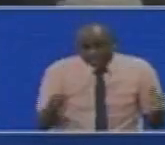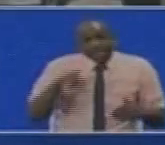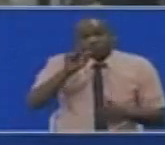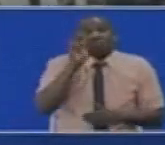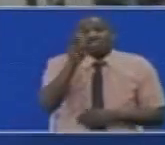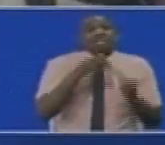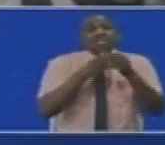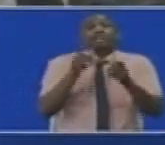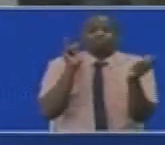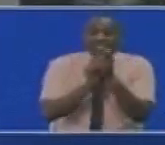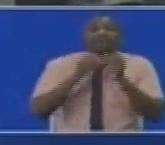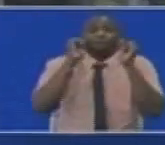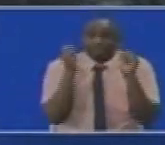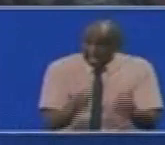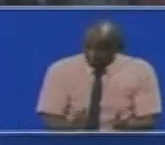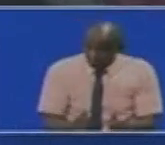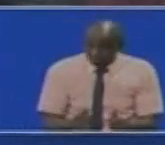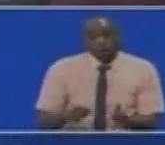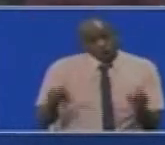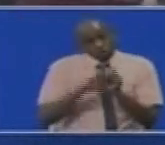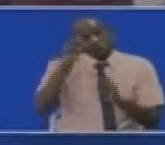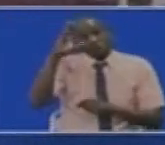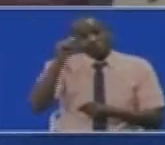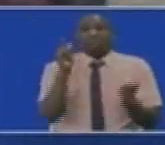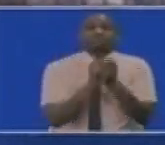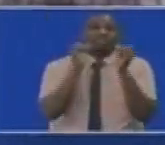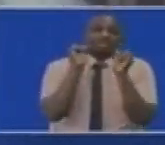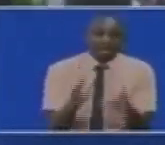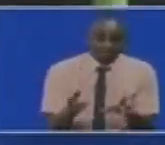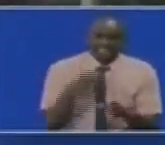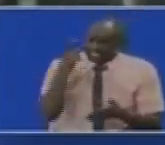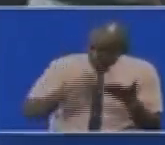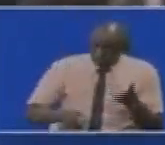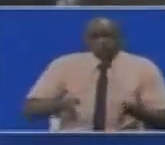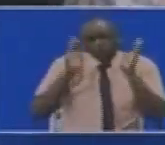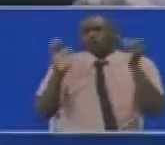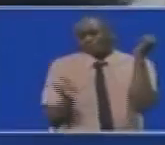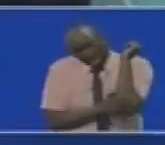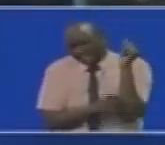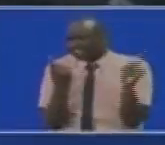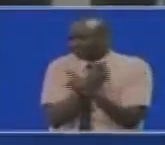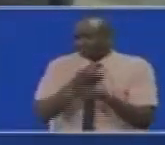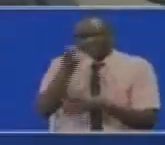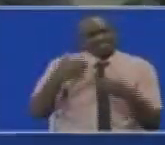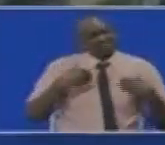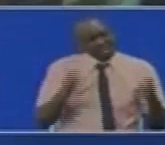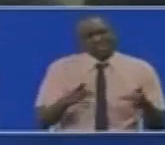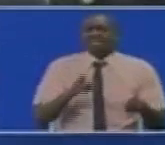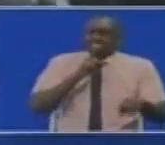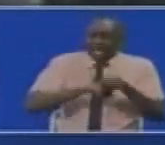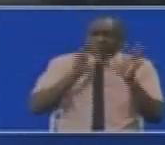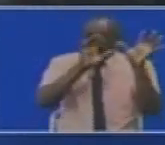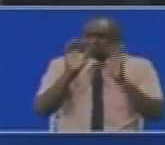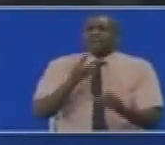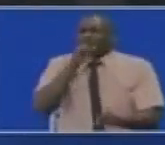kuona viongozi hao akiwemo mwakilishi wadi wao. Wamelalamikia ukosefu wa miundo misingi ambayo waliahidiwa wakati wa kampeni za